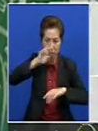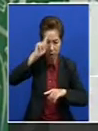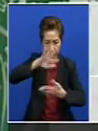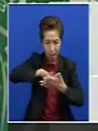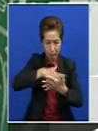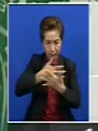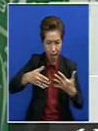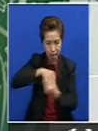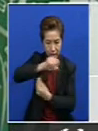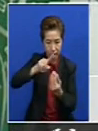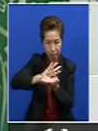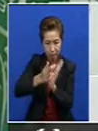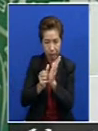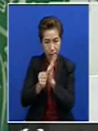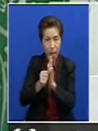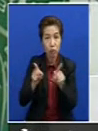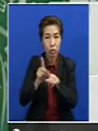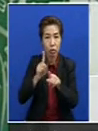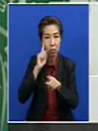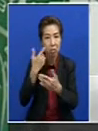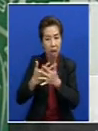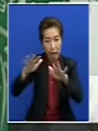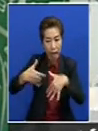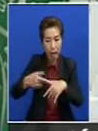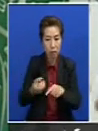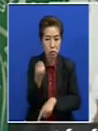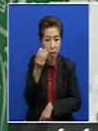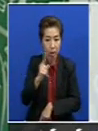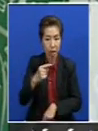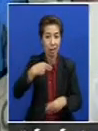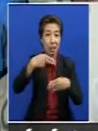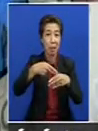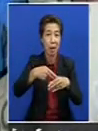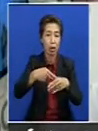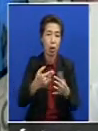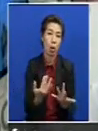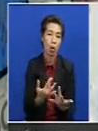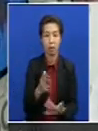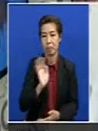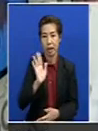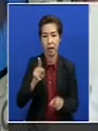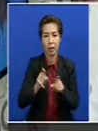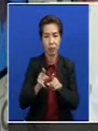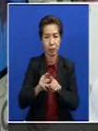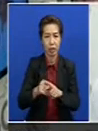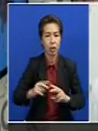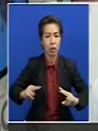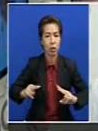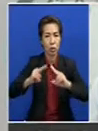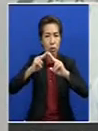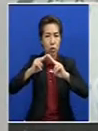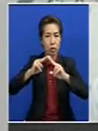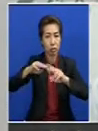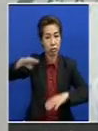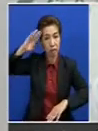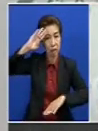เศรษฐกิจที่มีเป้าหมายลดการพึ่งพารายได้จากน้ำมันเจ้าชายโมฮัมเหม็ดบิลซามานรองมกุฎราชกุมารและรัฐมนตรีว่าการกระทรวงก